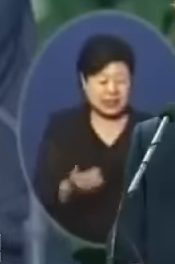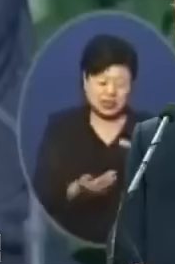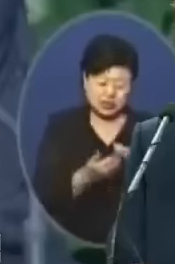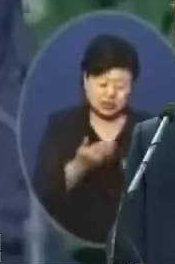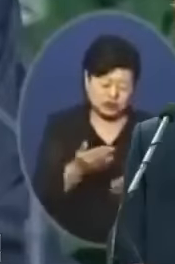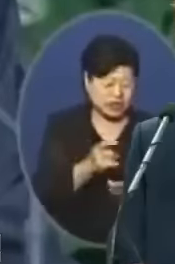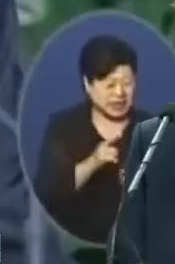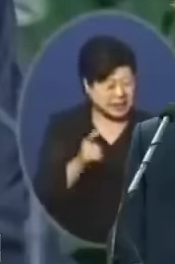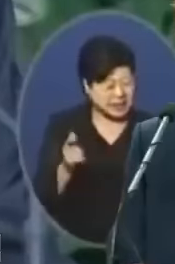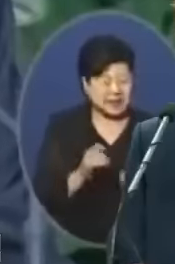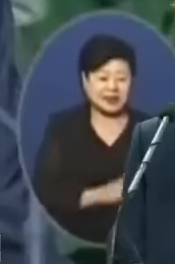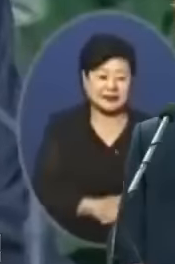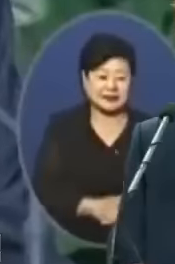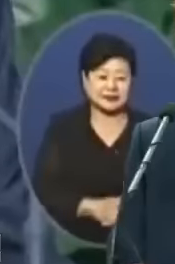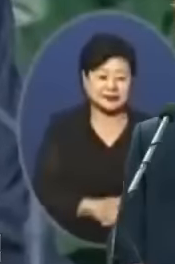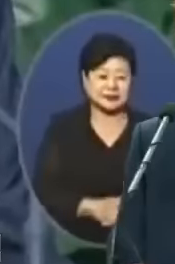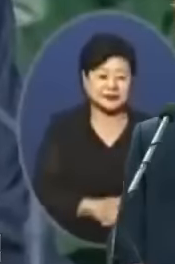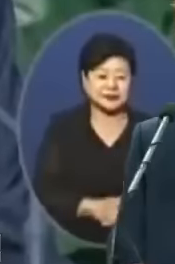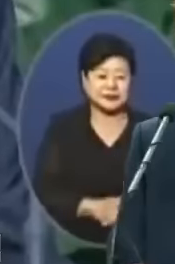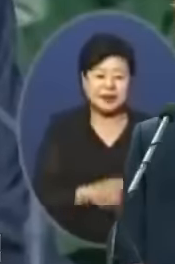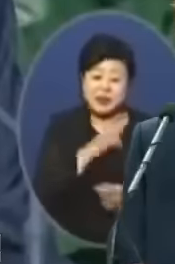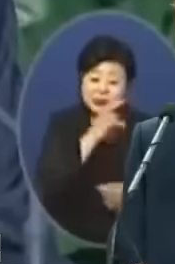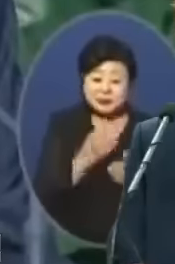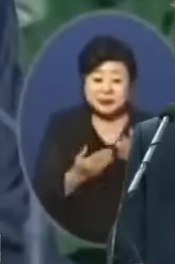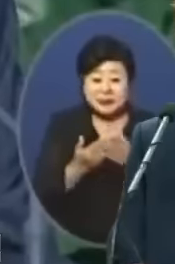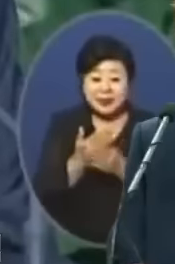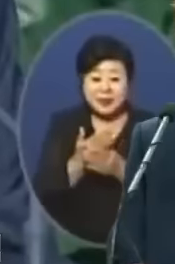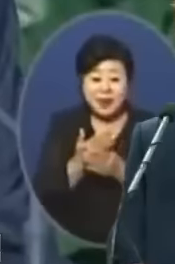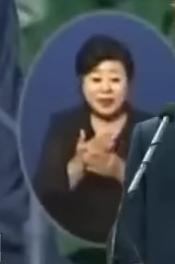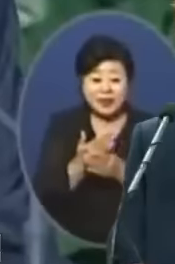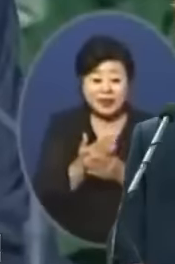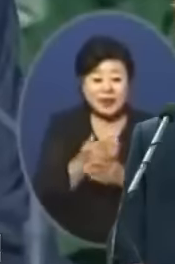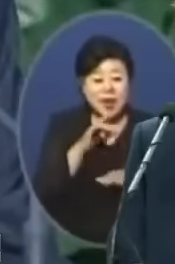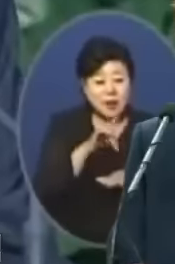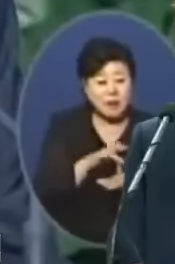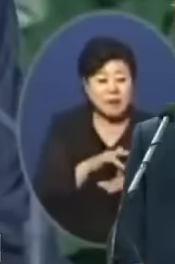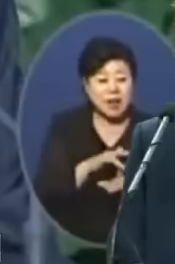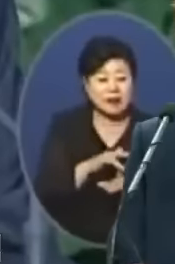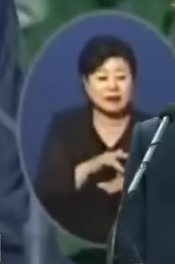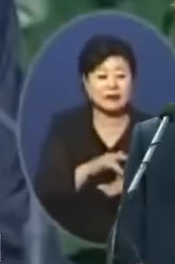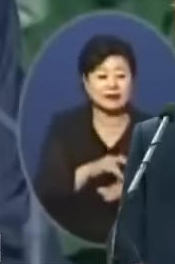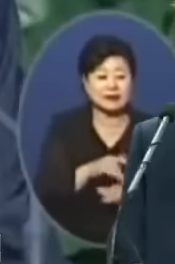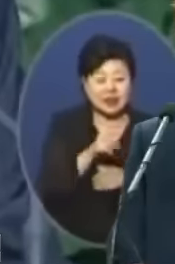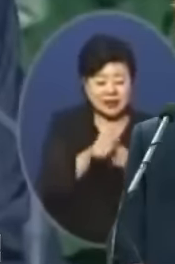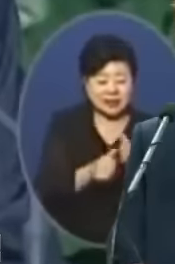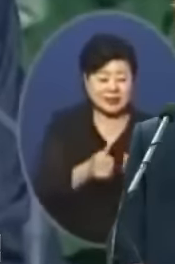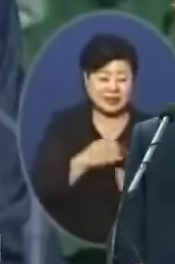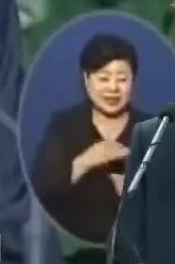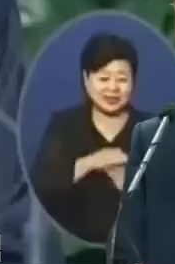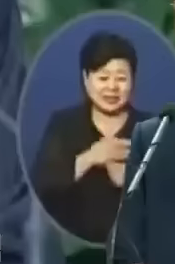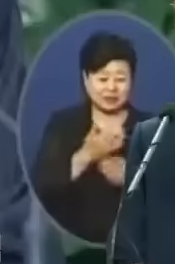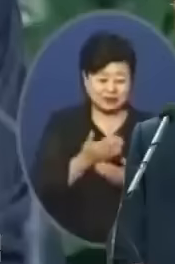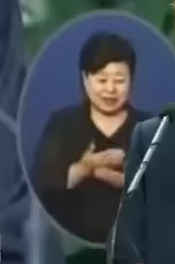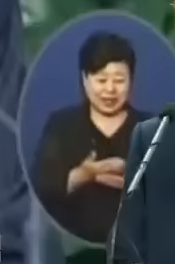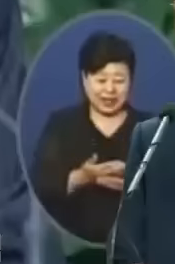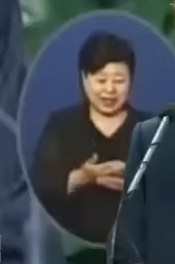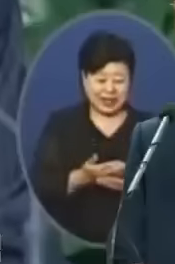이루어질까. 그런 의심이 생기면 마귀에게 말하시, 마귀야 하나님이 나를